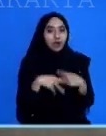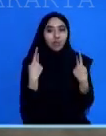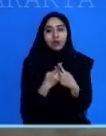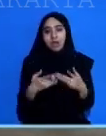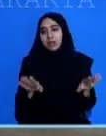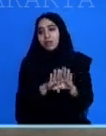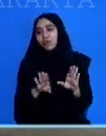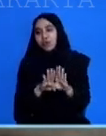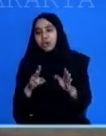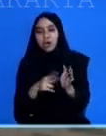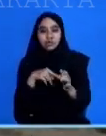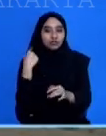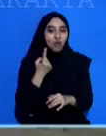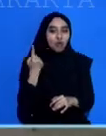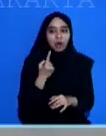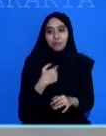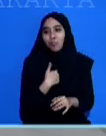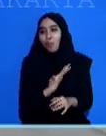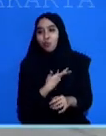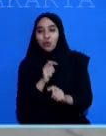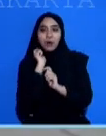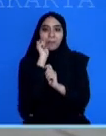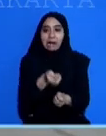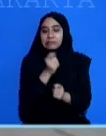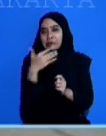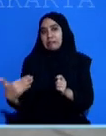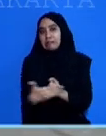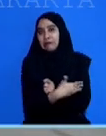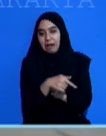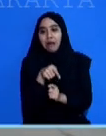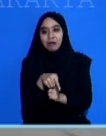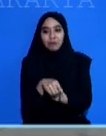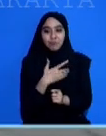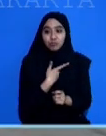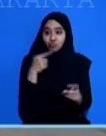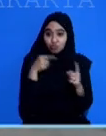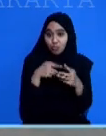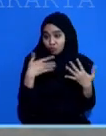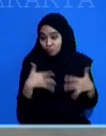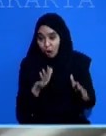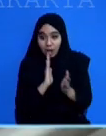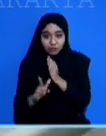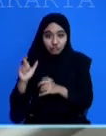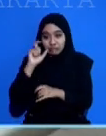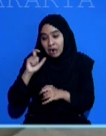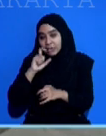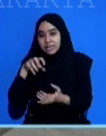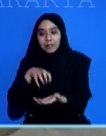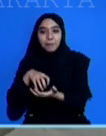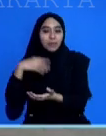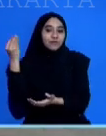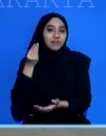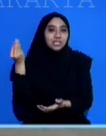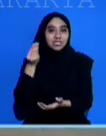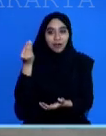ini untuk menjalankan hobinya yakni memancing. Habis selesai coblosan langsung kita cari refreshing, Pak, dari Jogja,